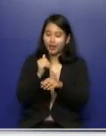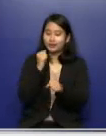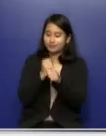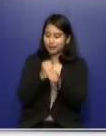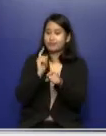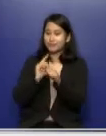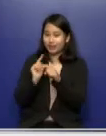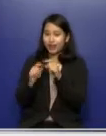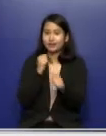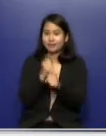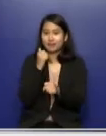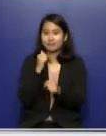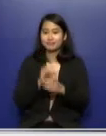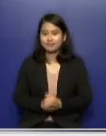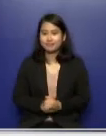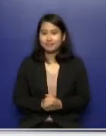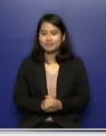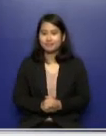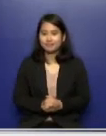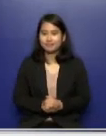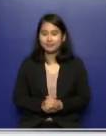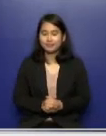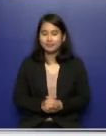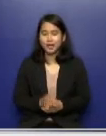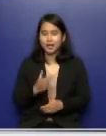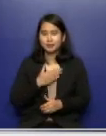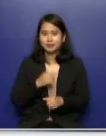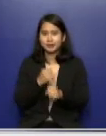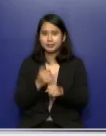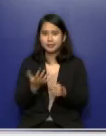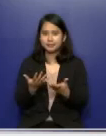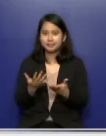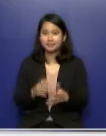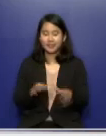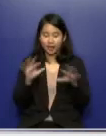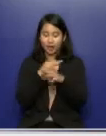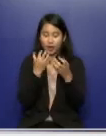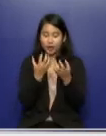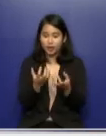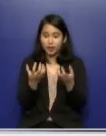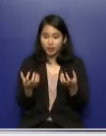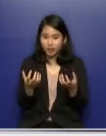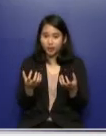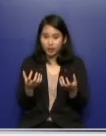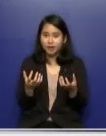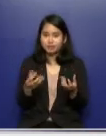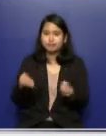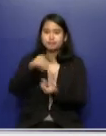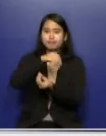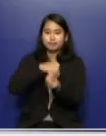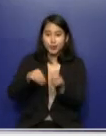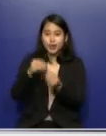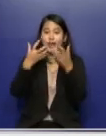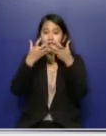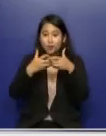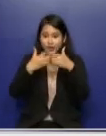มากกว่านี้ได้นะครับเราคงสามารถที่จะผลิตสินค้าที่มีใช้ภูมิปัญญาใช้นวัตกรรมใ